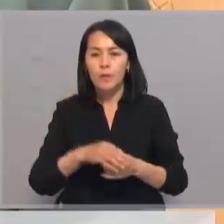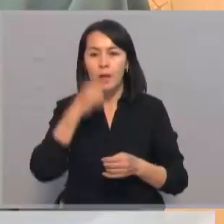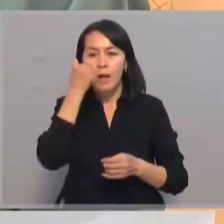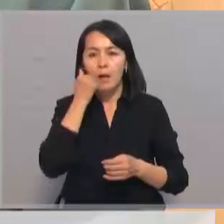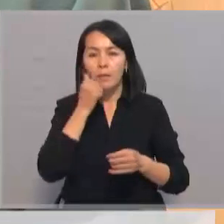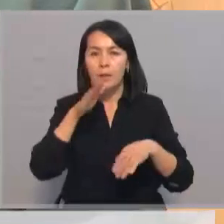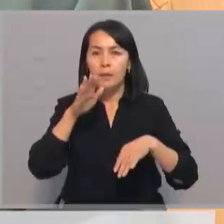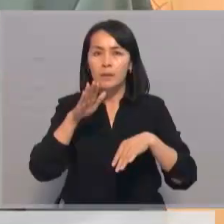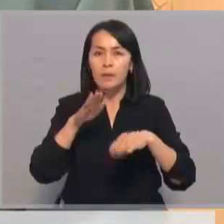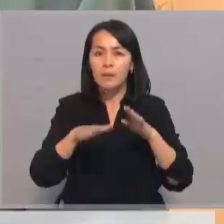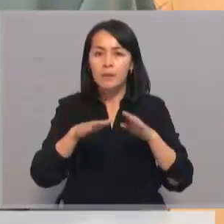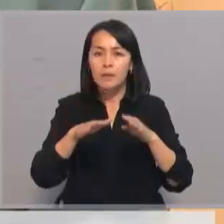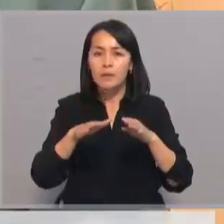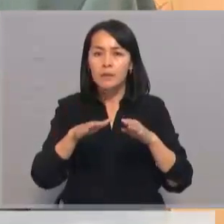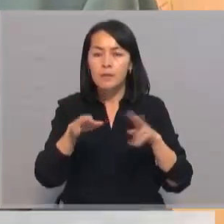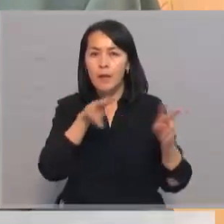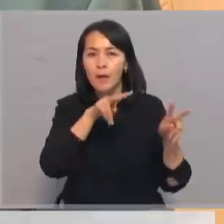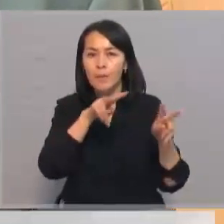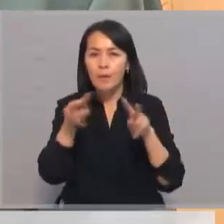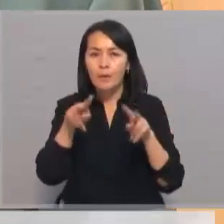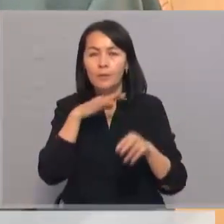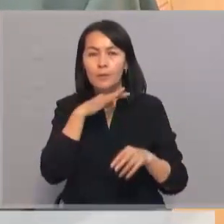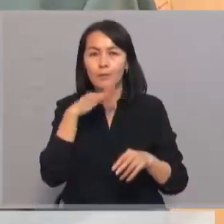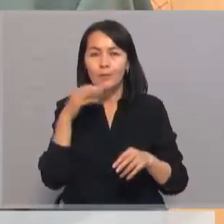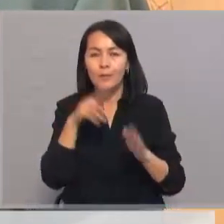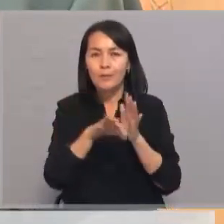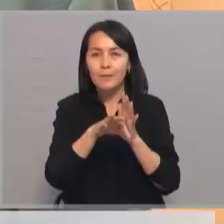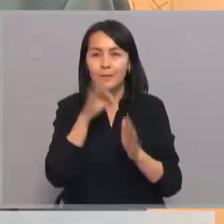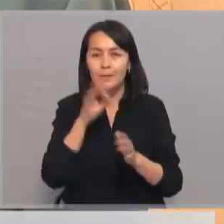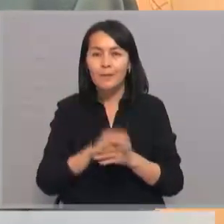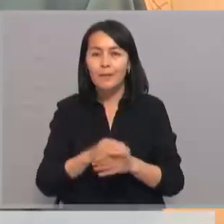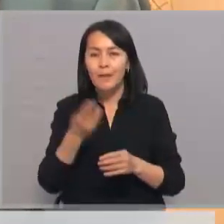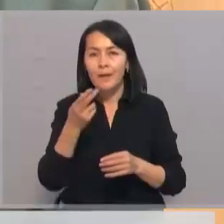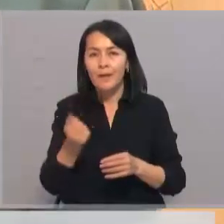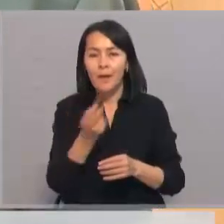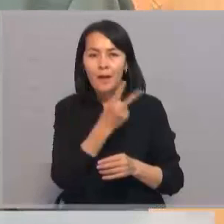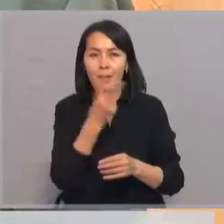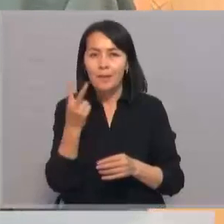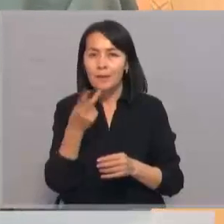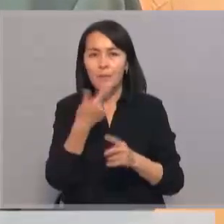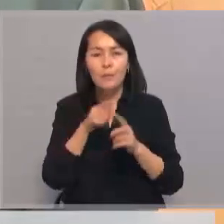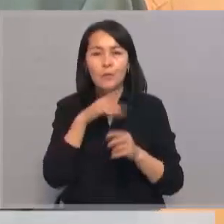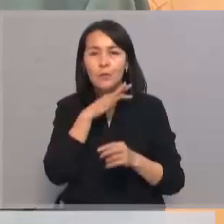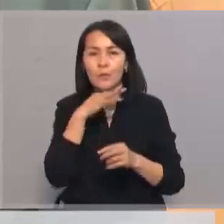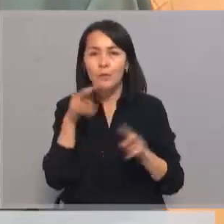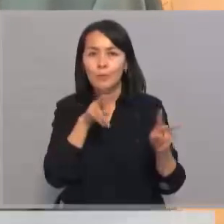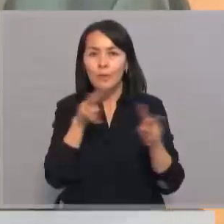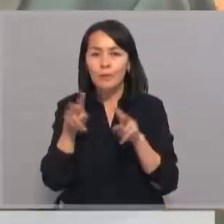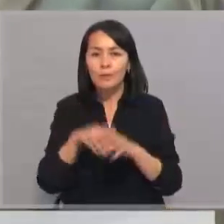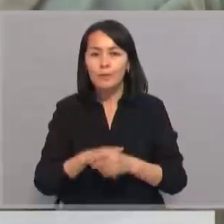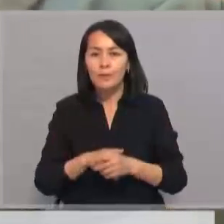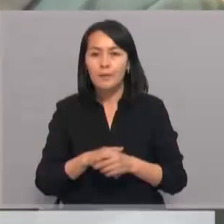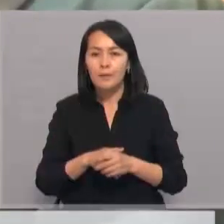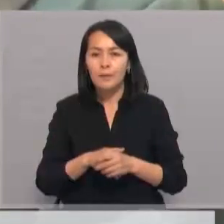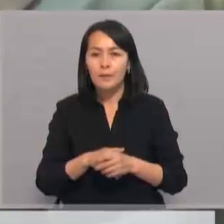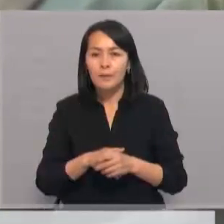ерекше түскені көңілі бақылаушылар көп екен. Сайлау өтетін шығар деп жатыр. Иә, бүйтіп қарасам. Қой.